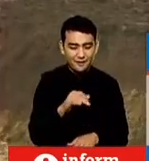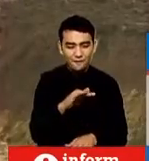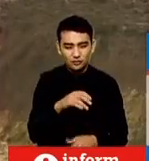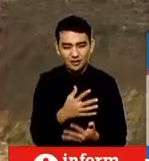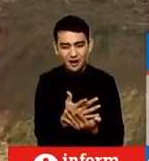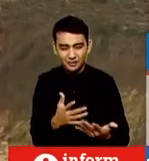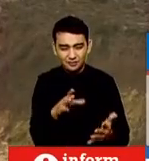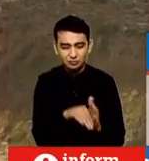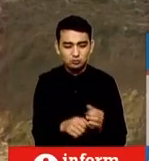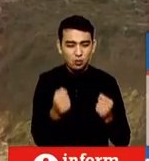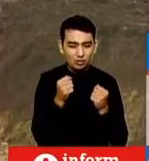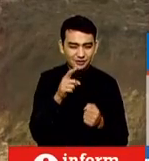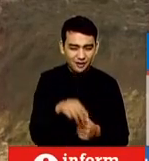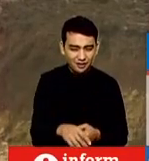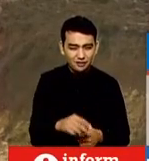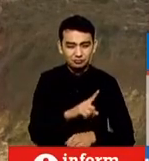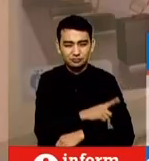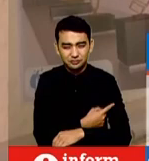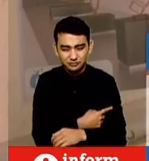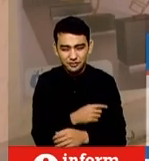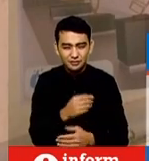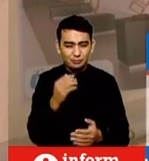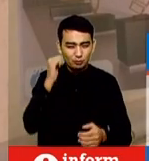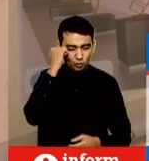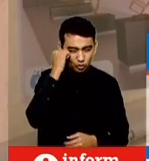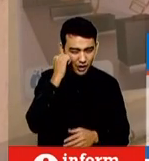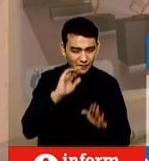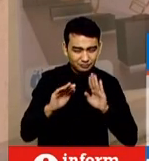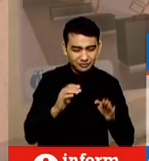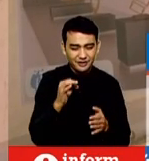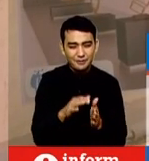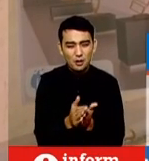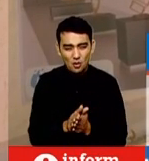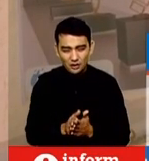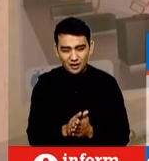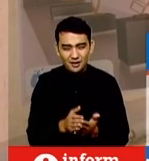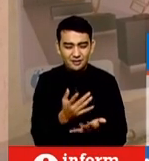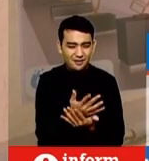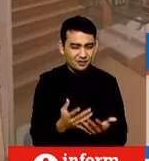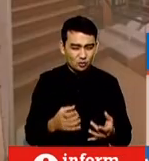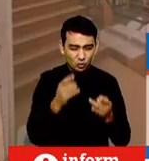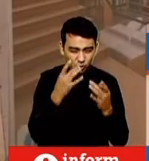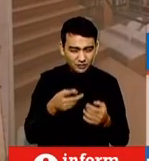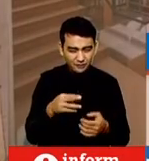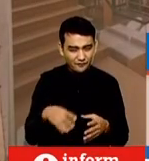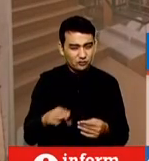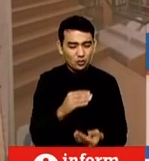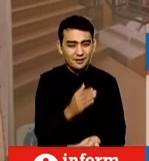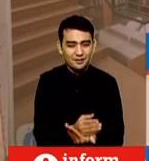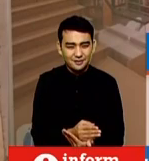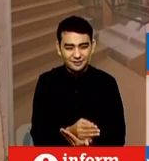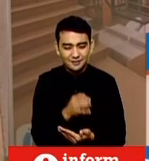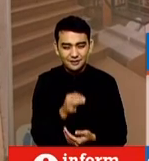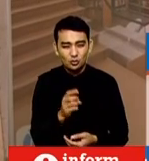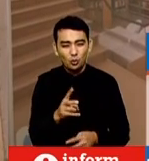функционалды кешеннің ішінде спорт зал, медпункт, көрме, кітапхана және өнер үйірмелеріне арналған орындар болады. Орталықта күйбең